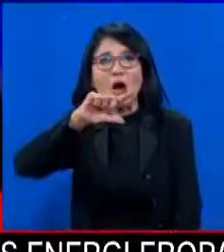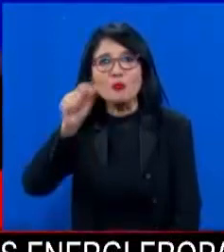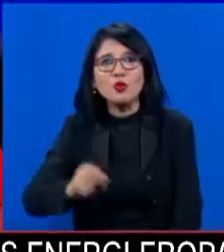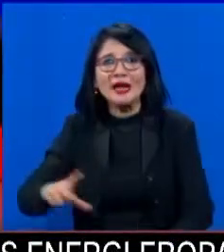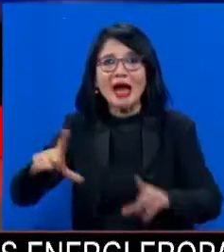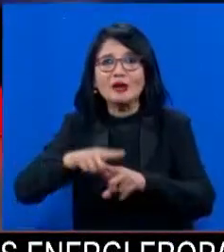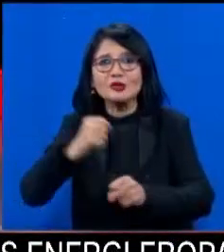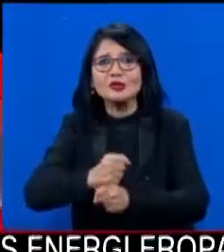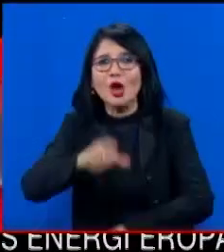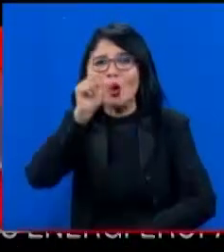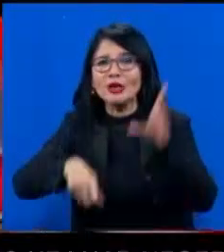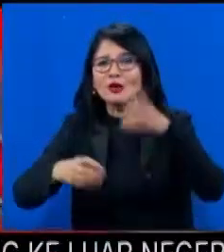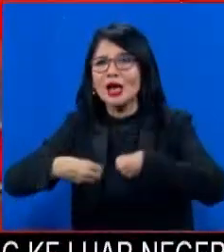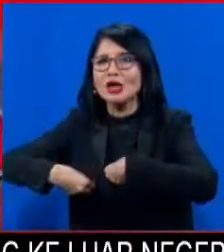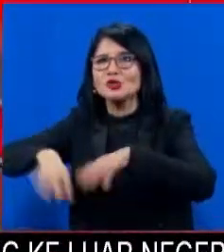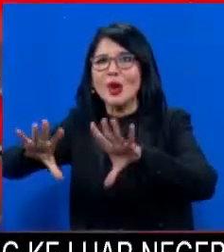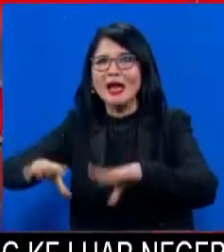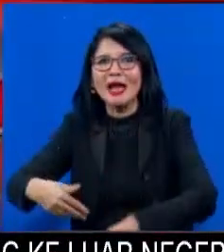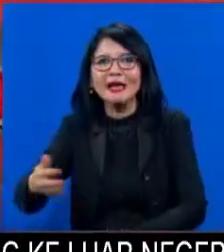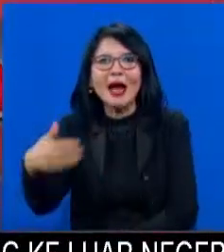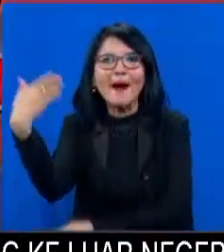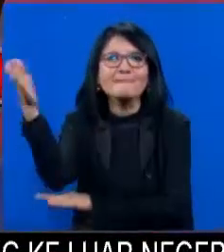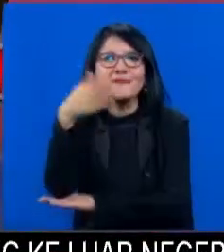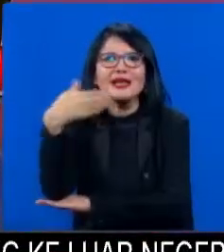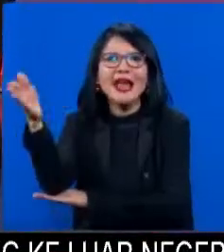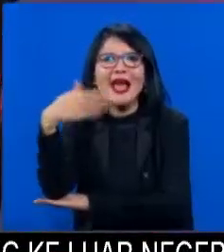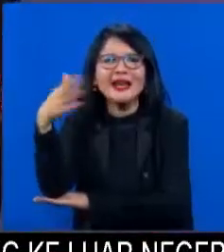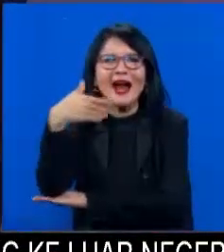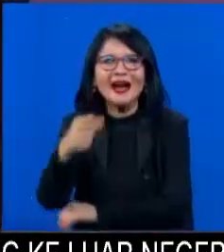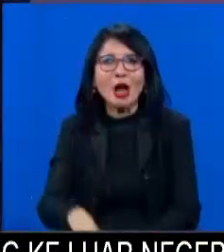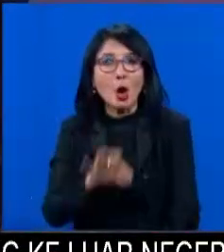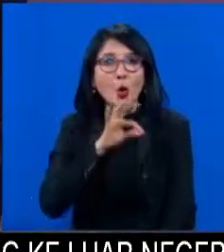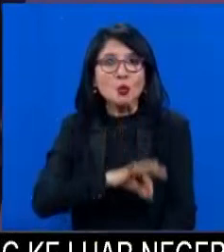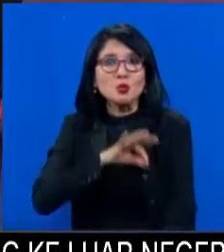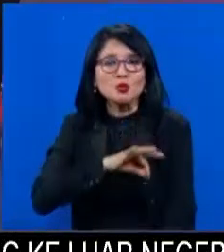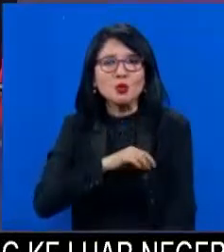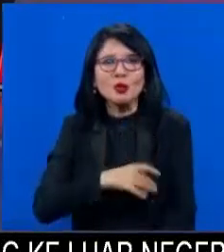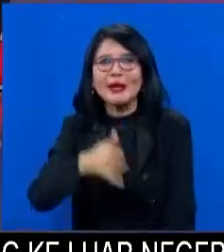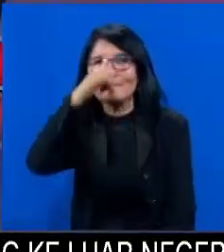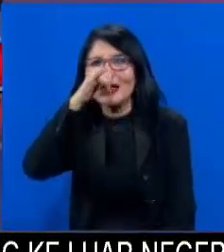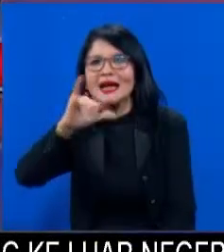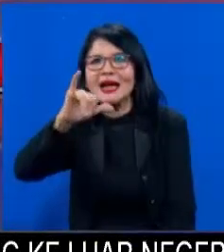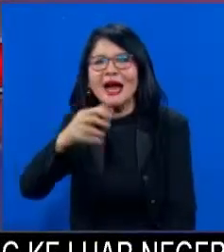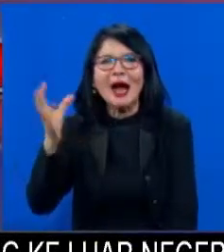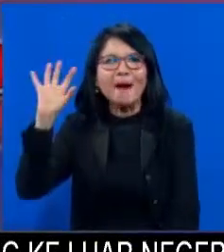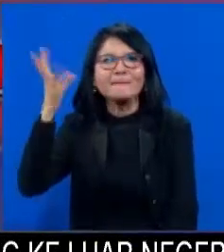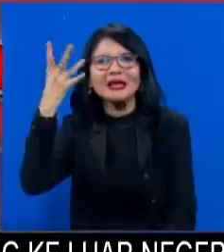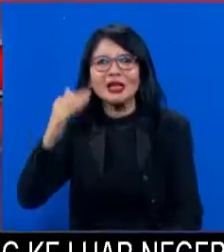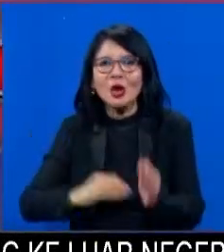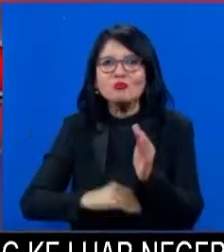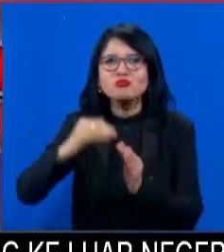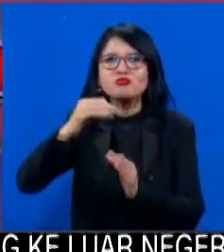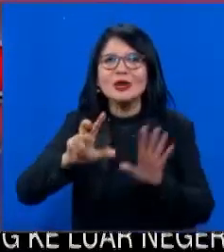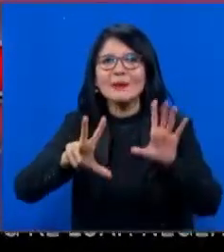pedagang bendera dan hiasan Hari Kemerdekaan Indonesia. Bahkan keuntungan pedagang di Kabupaten Pandeglang, Banten meningkat